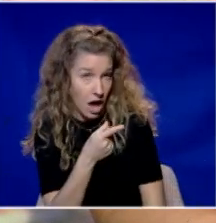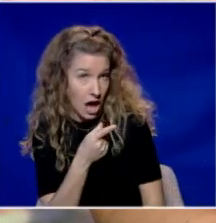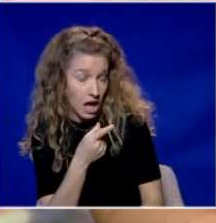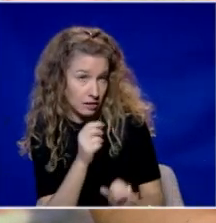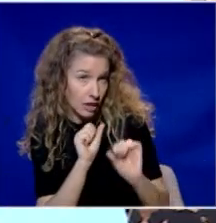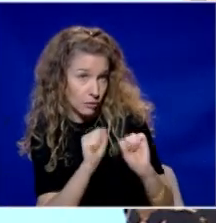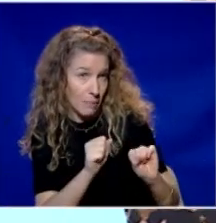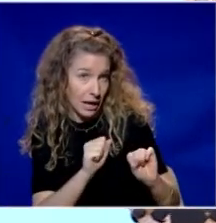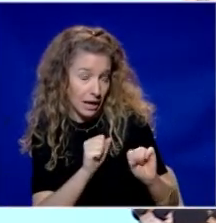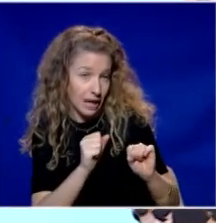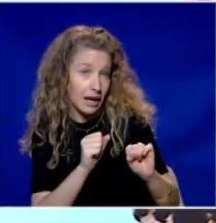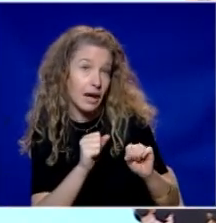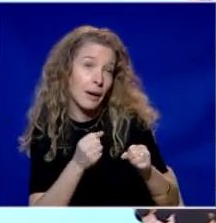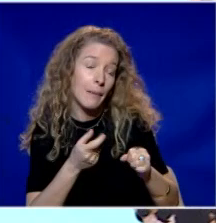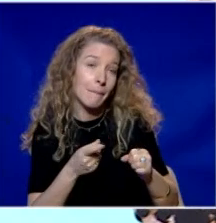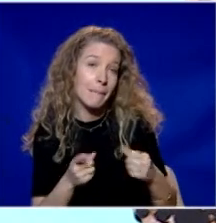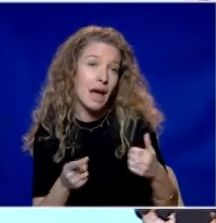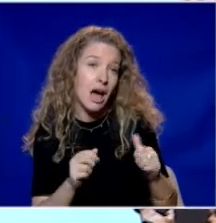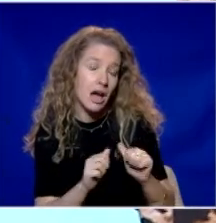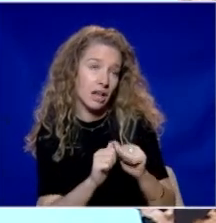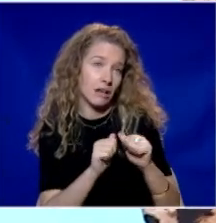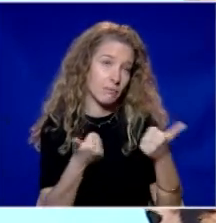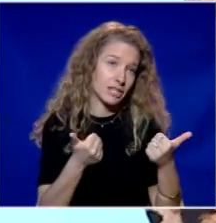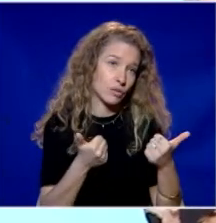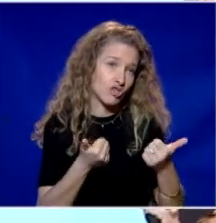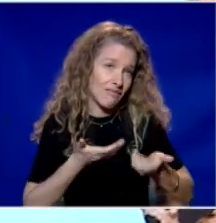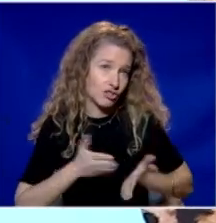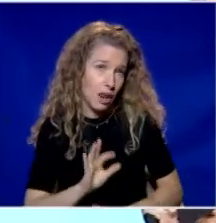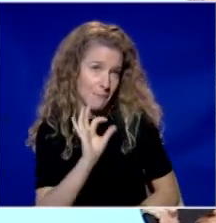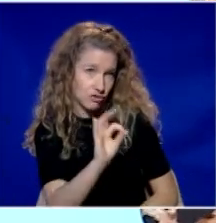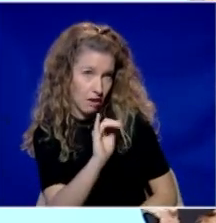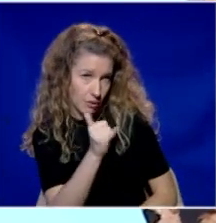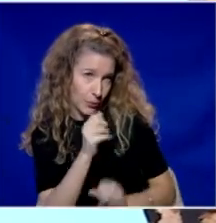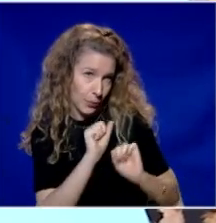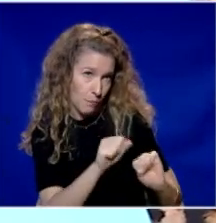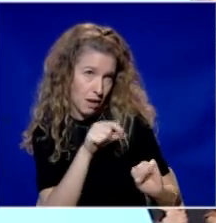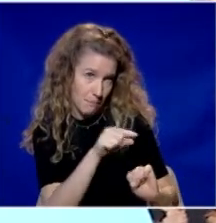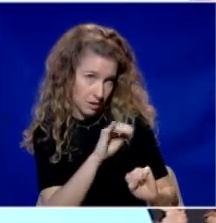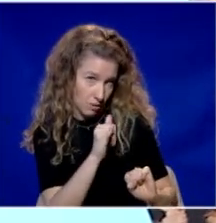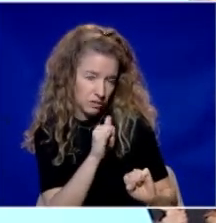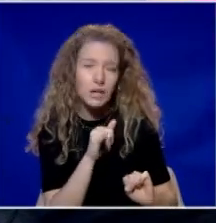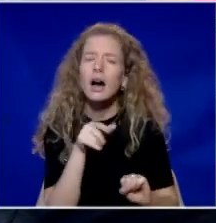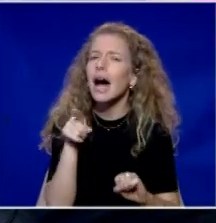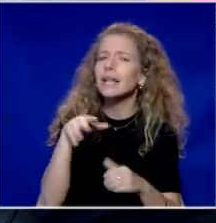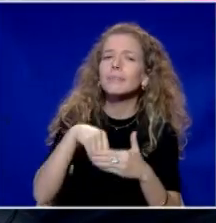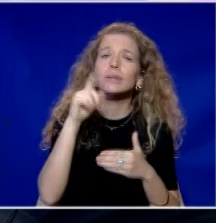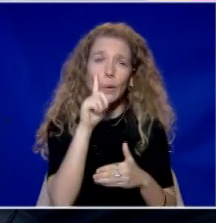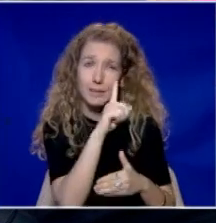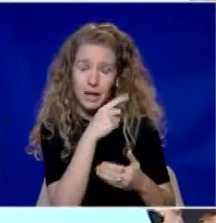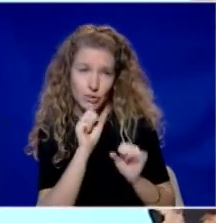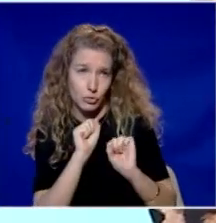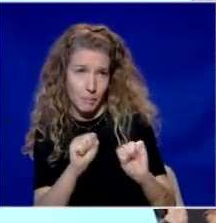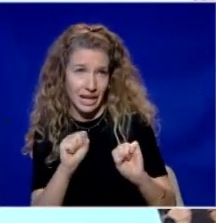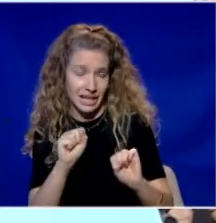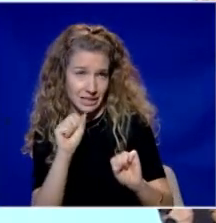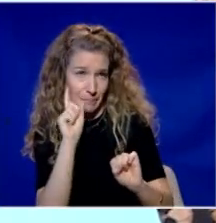שזה יותר פרומושן. של אורטל. יותר פרסומת מאשר מי יראה את התמונה ומי... קשה לי להאמין. את כאימא לוקחת את הצד של אורטל? זה לא שאני